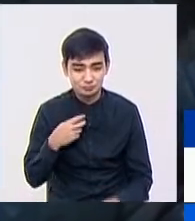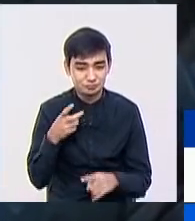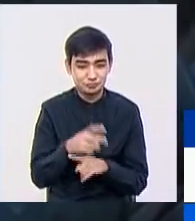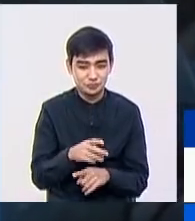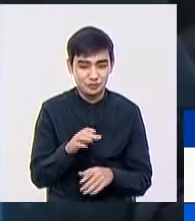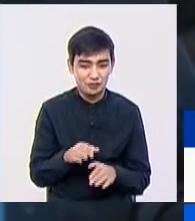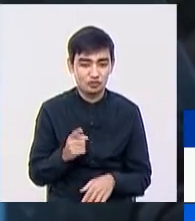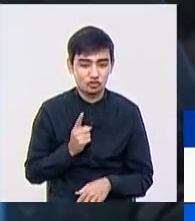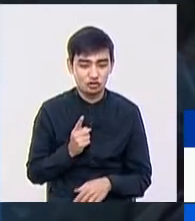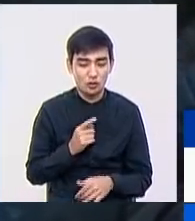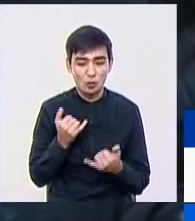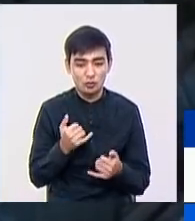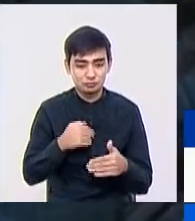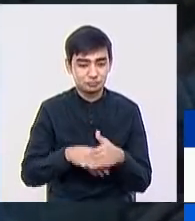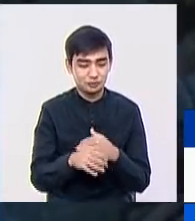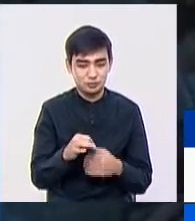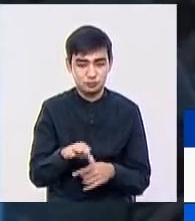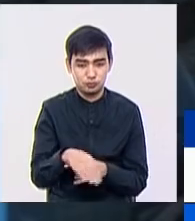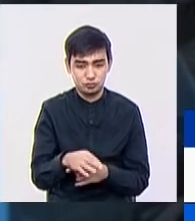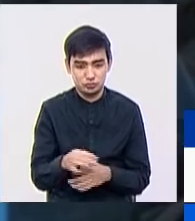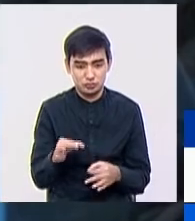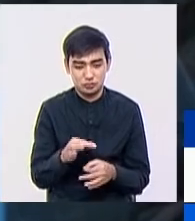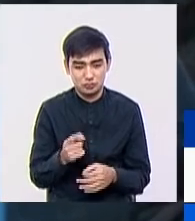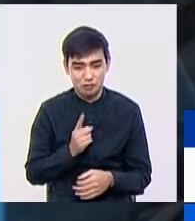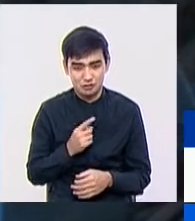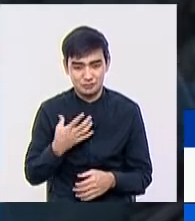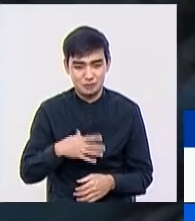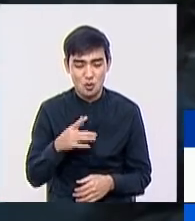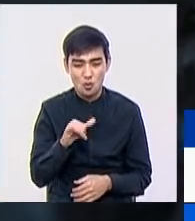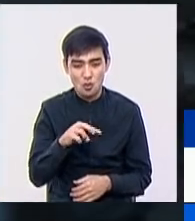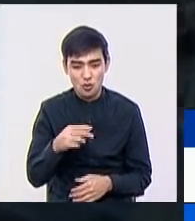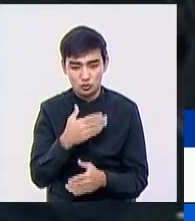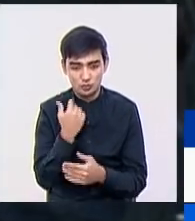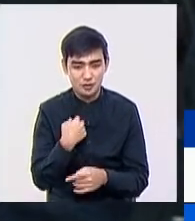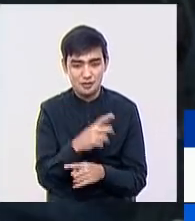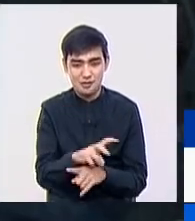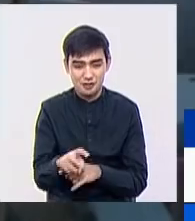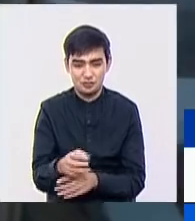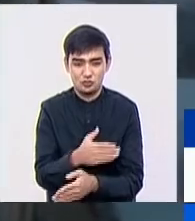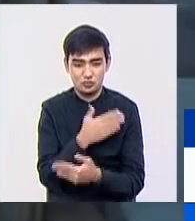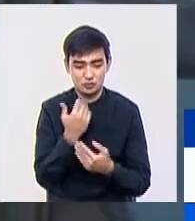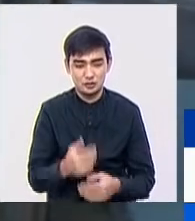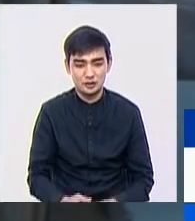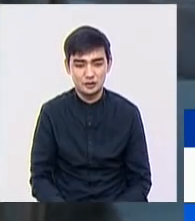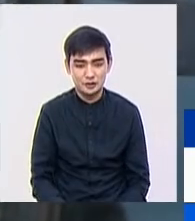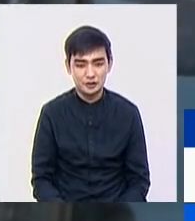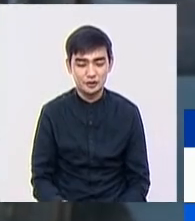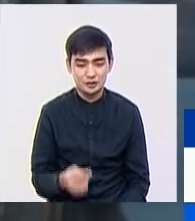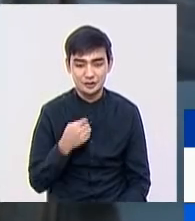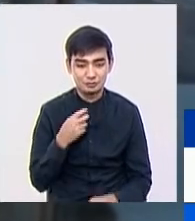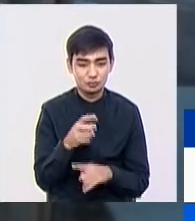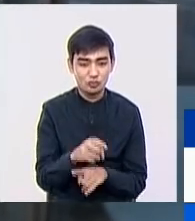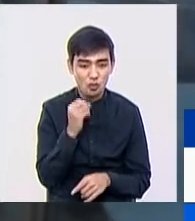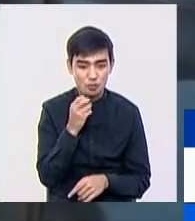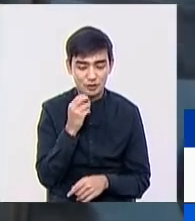Приехали с утра и выезжаем только сейчас. В пустую простояли. Угля нет. Мы несколько мест объездили. Нигде нет. Я приехал